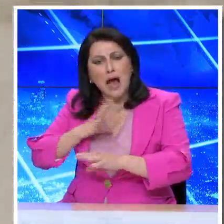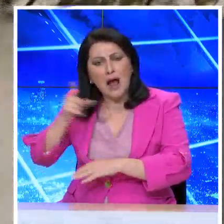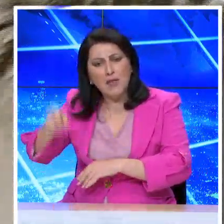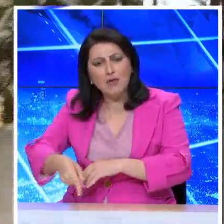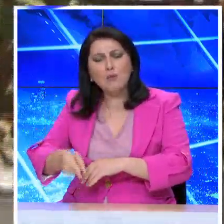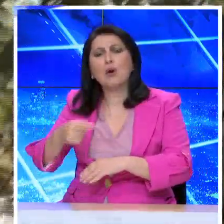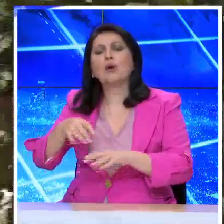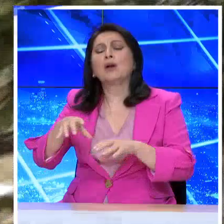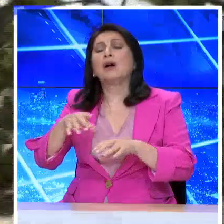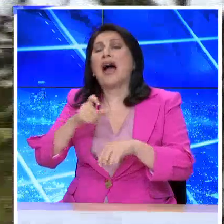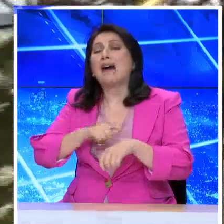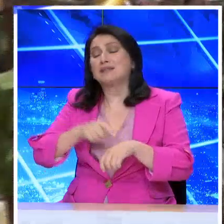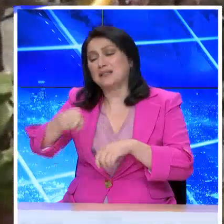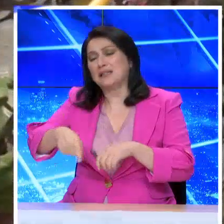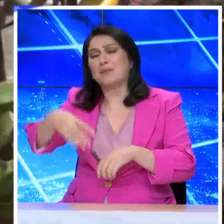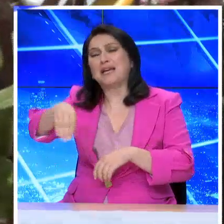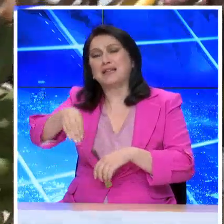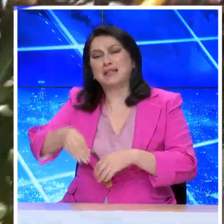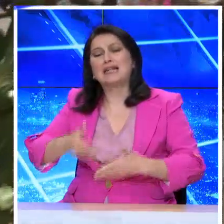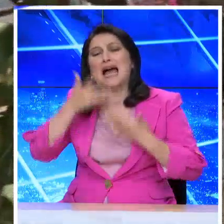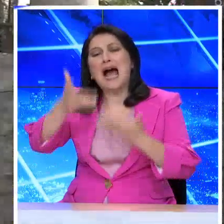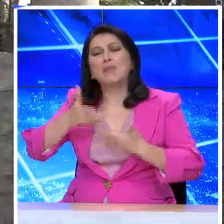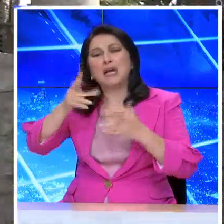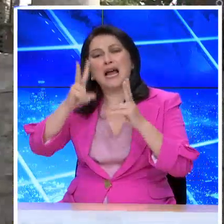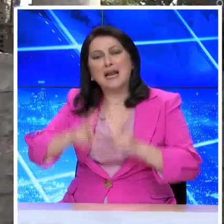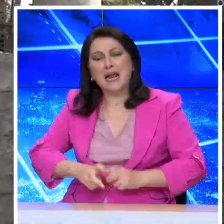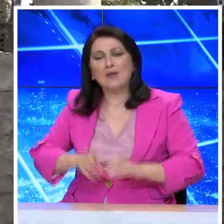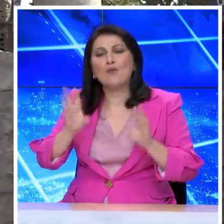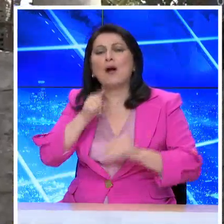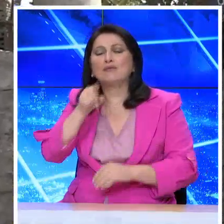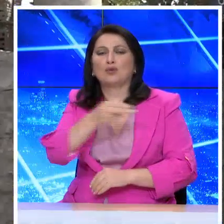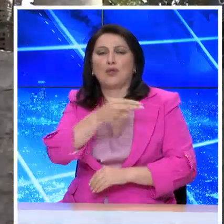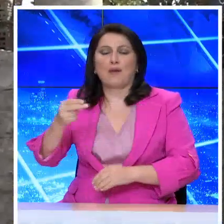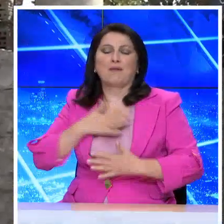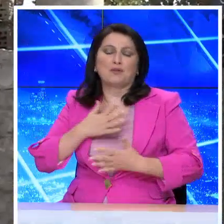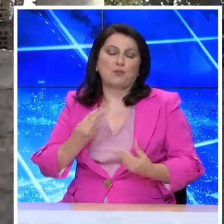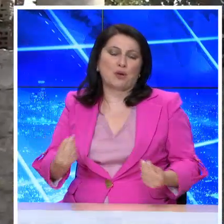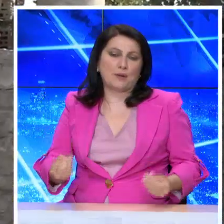την Τρίτη, με συγχωρείτε, θα απολογηθεί στον ανακριτή για τις πράξεις του. Παναγιώτη, ευχαριστώ πολύ.